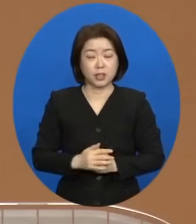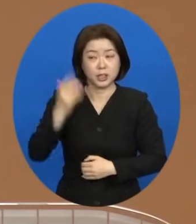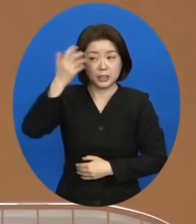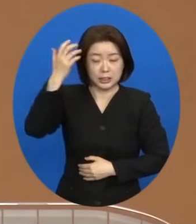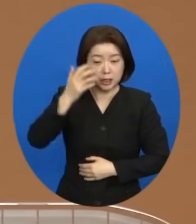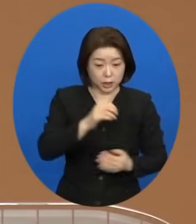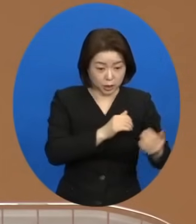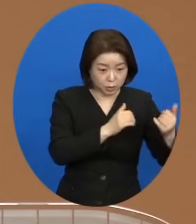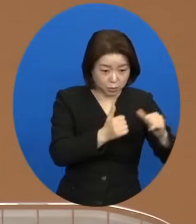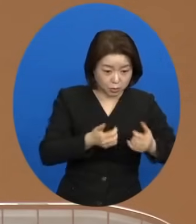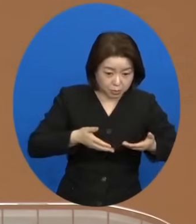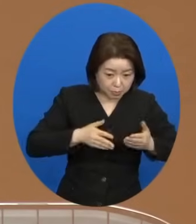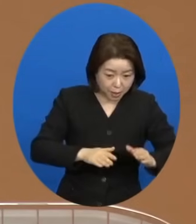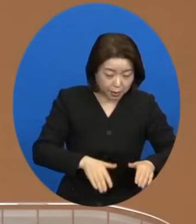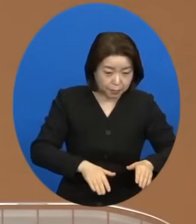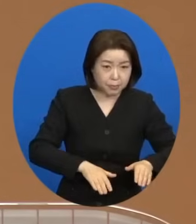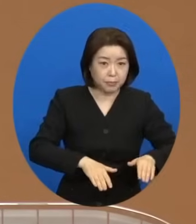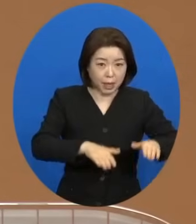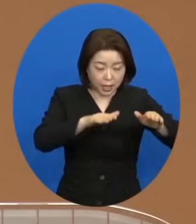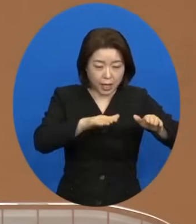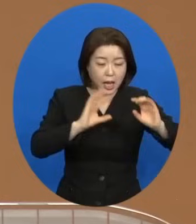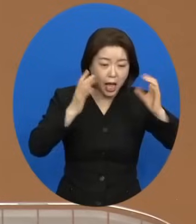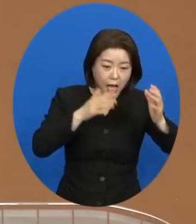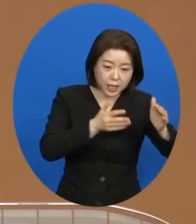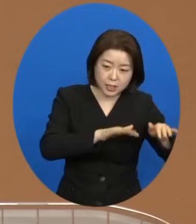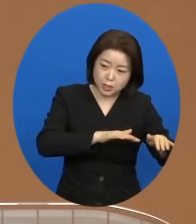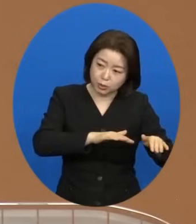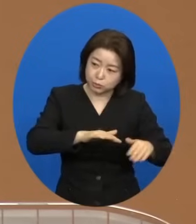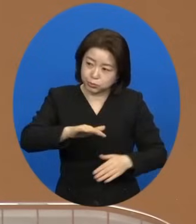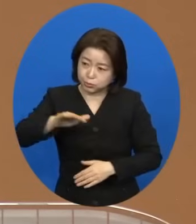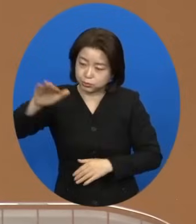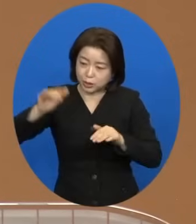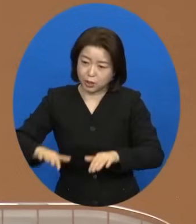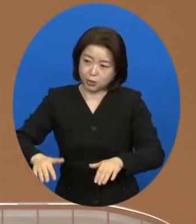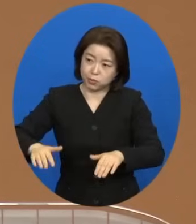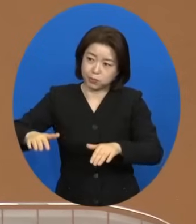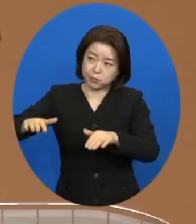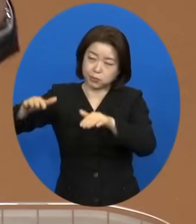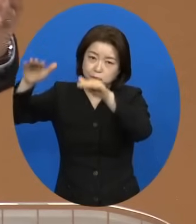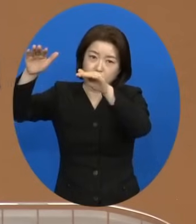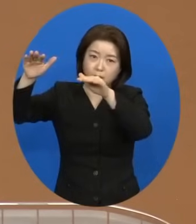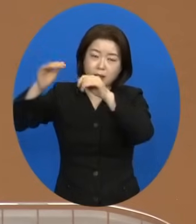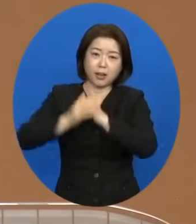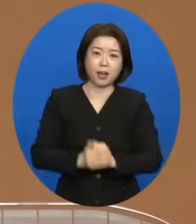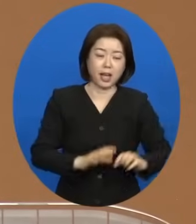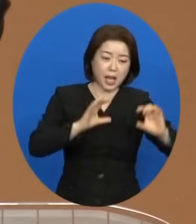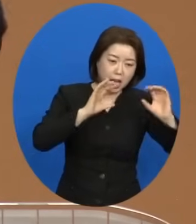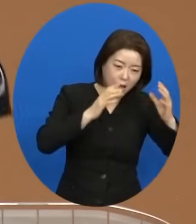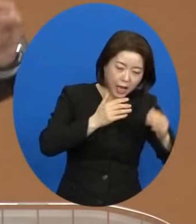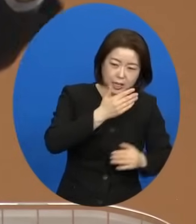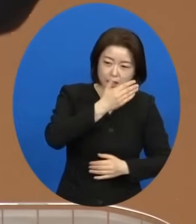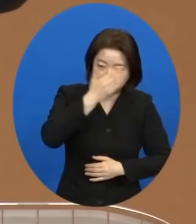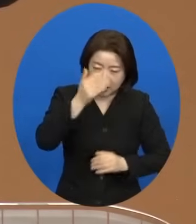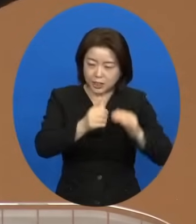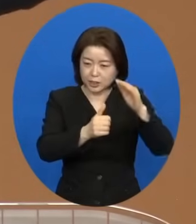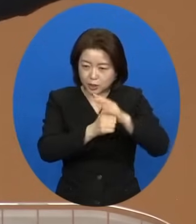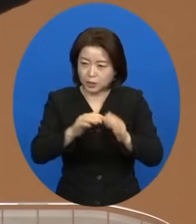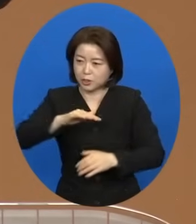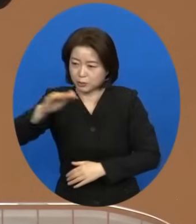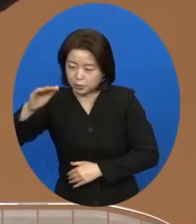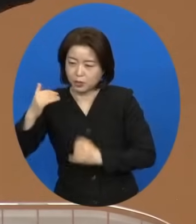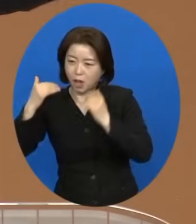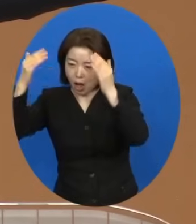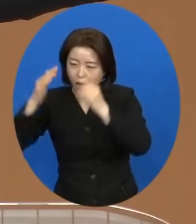죽음에서 탄생을 하게 되면 아기에서 어린이로 어린이에서 청년으로 청년에서 아비아 어미로 더 나가서